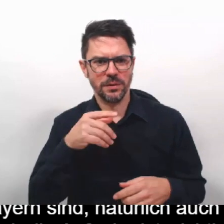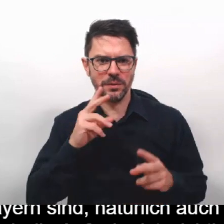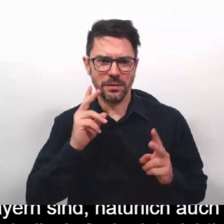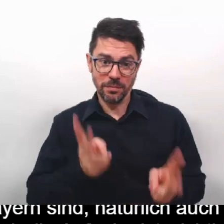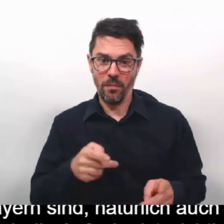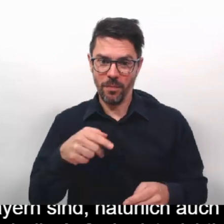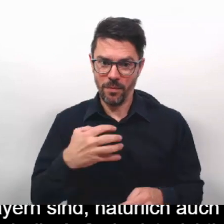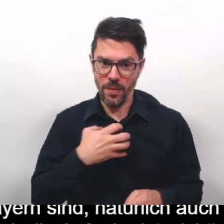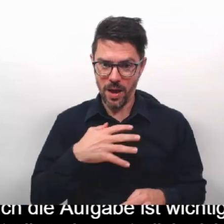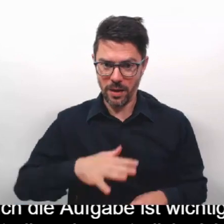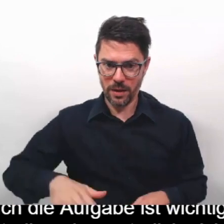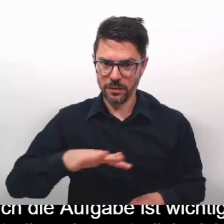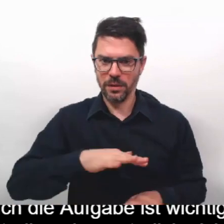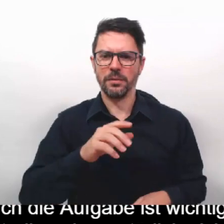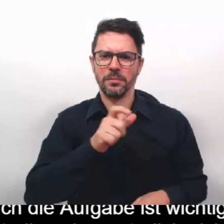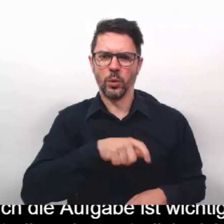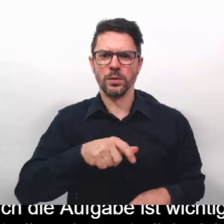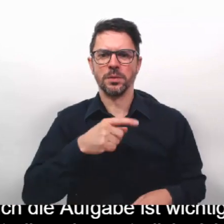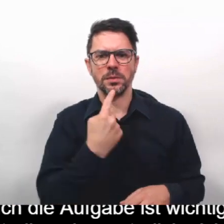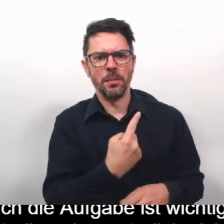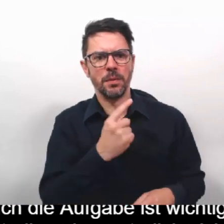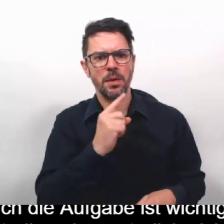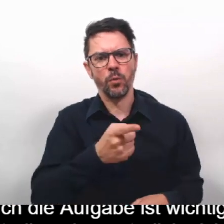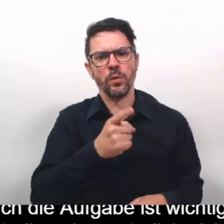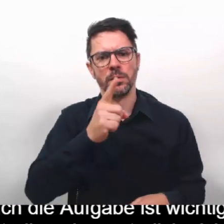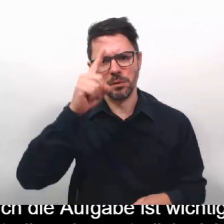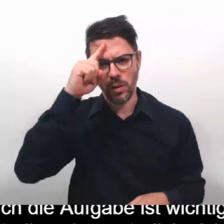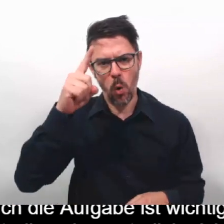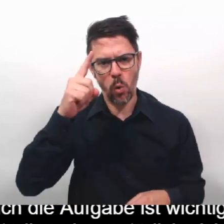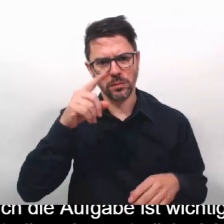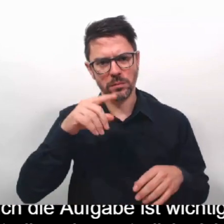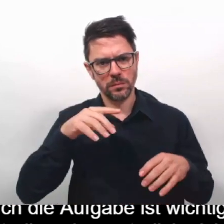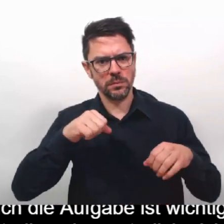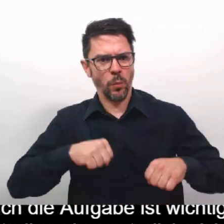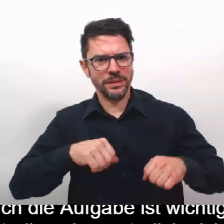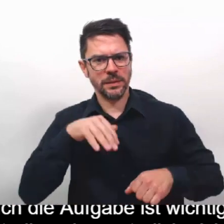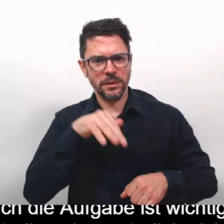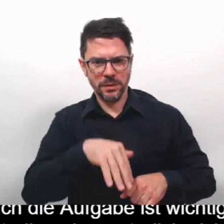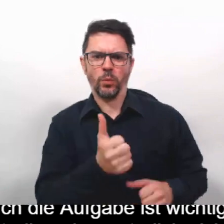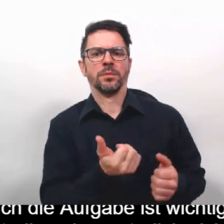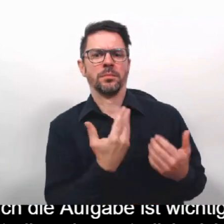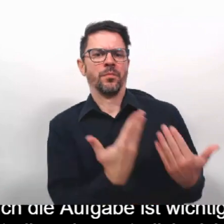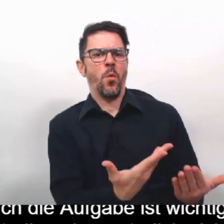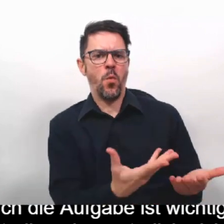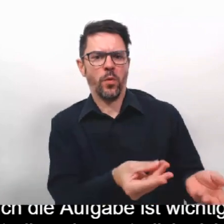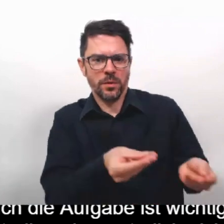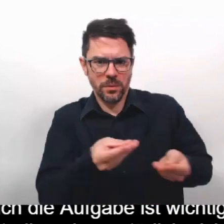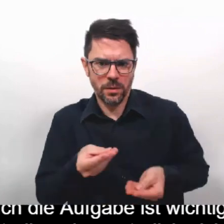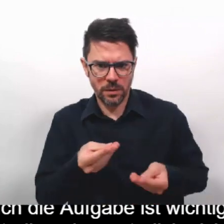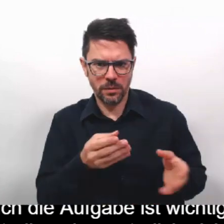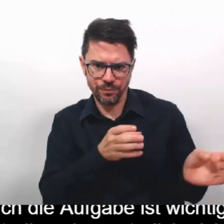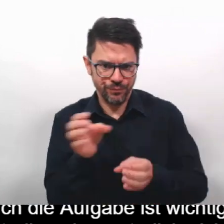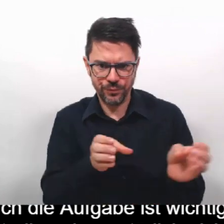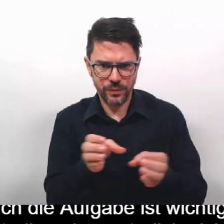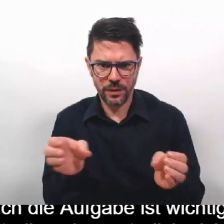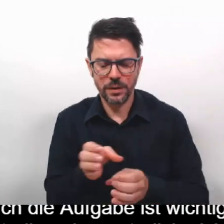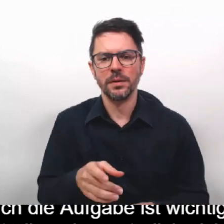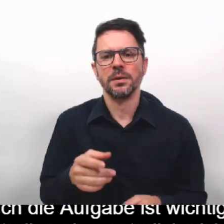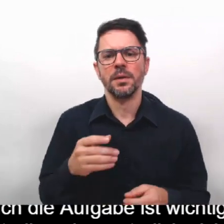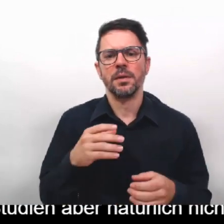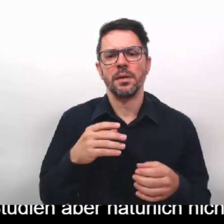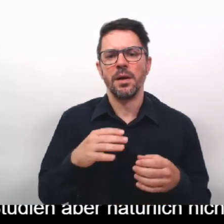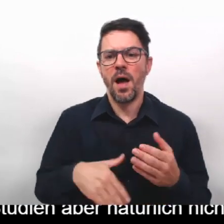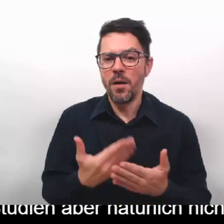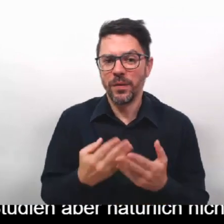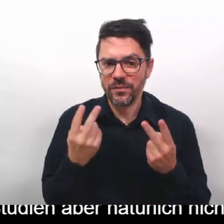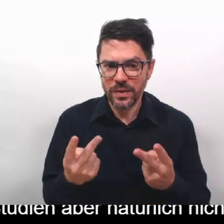öffentlichen Rechtes werden können. Ein bisheriges, teilstaatliches Organisationsmodell soll weiter möglich sein. Das soll heißen,